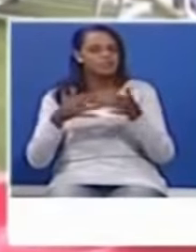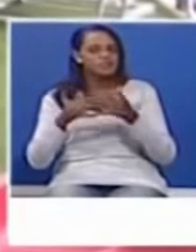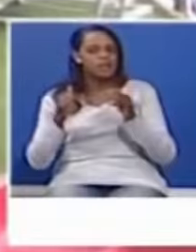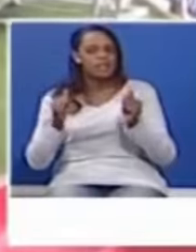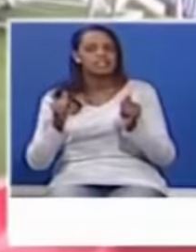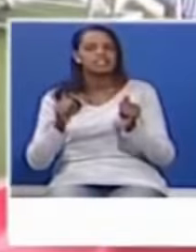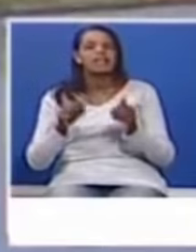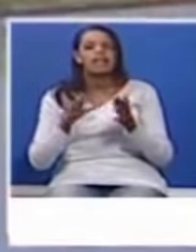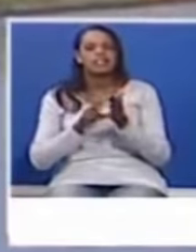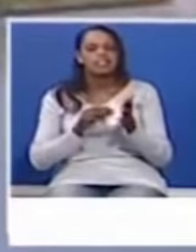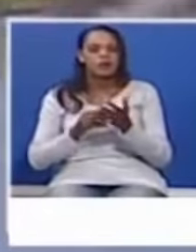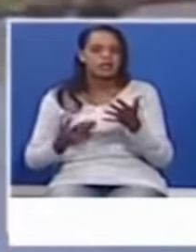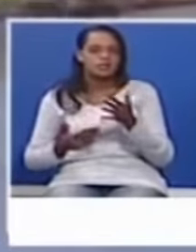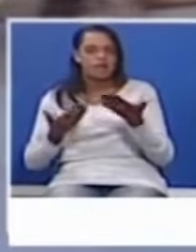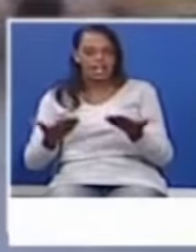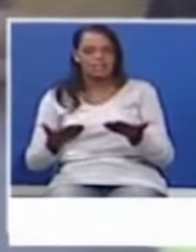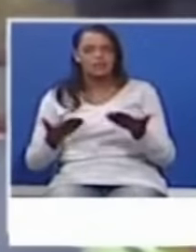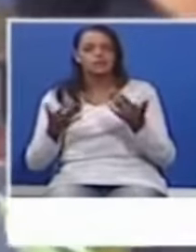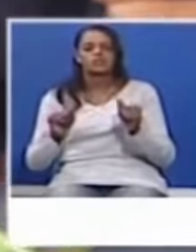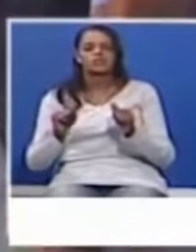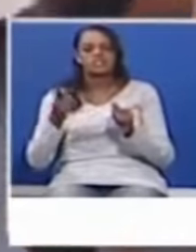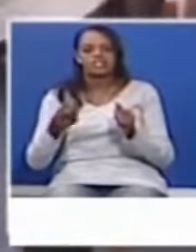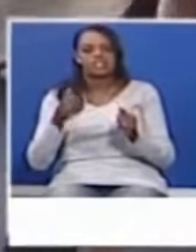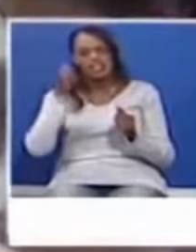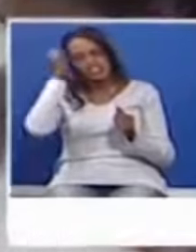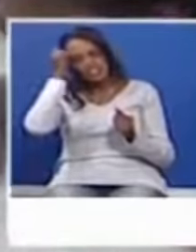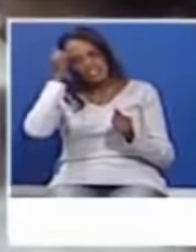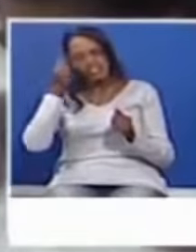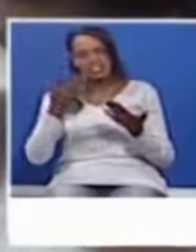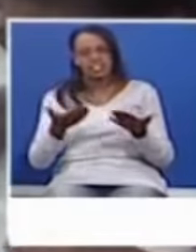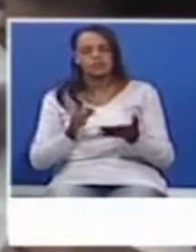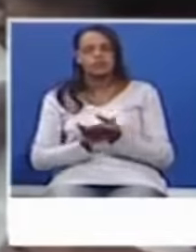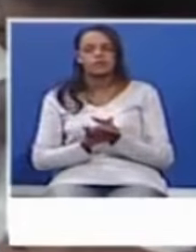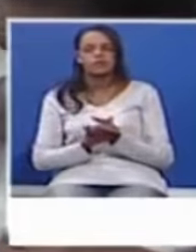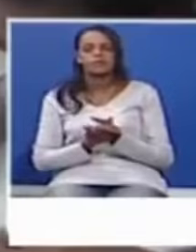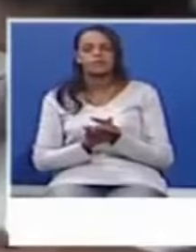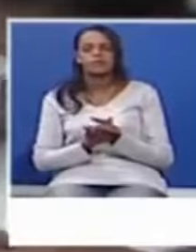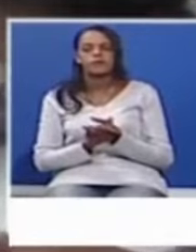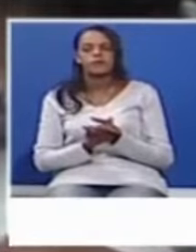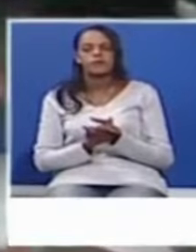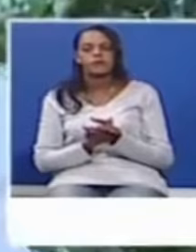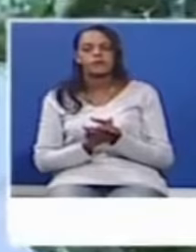ጠቒሱ ኣህጉራዊ መዓልቲ ቆልዑ ድማ ነዚ ተዘኻኽር ዕለት ምዃና ኣረድዩ ዓለምና ዝተፈላለየ